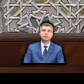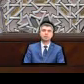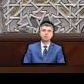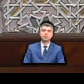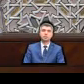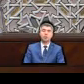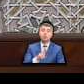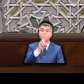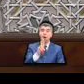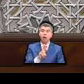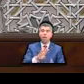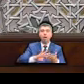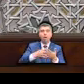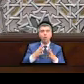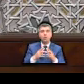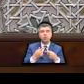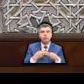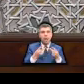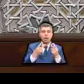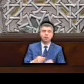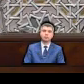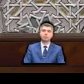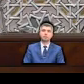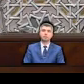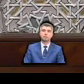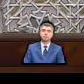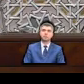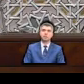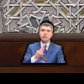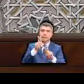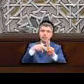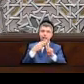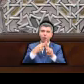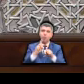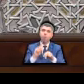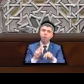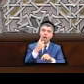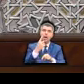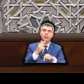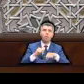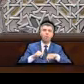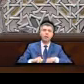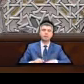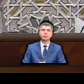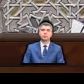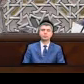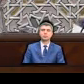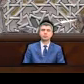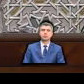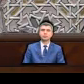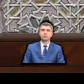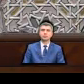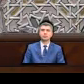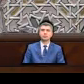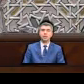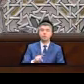سيتم طرحها دفعة واحدة لتنال جوابا موحدا من لدن السيد الوزير. إذا